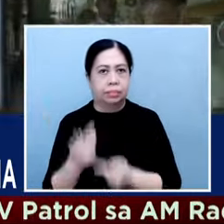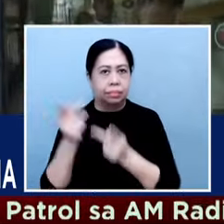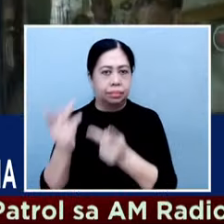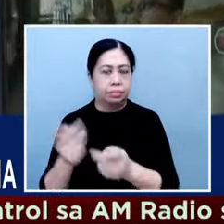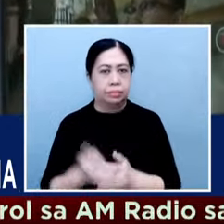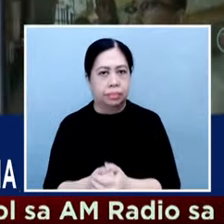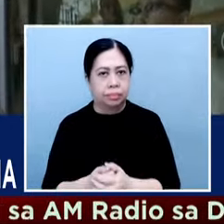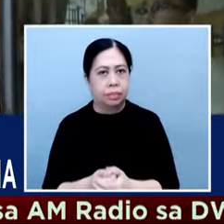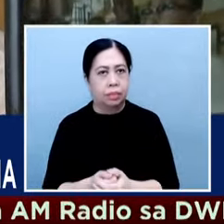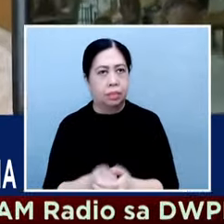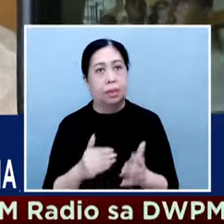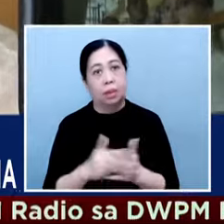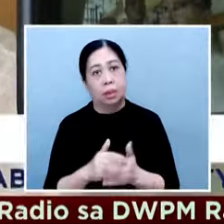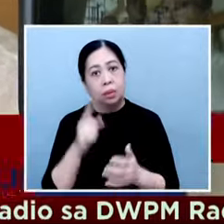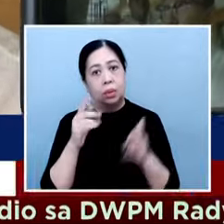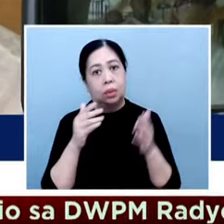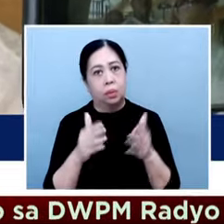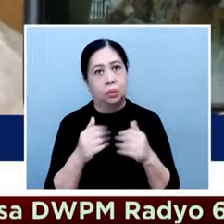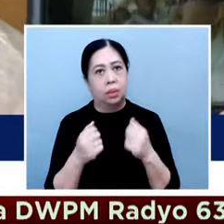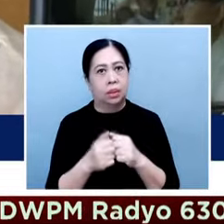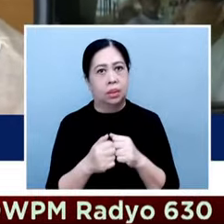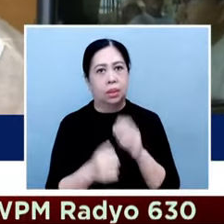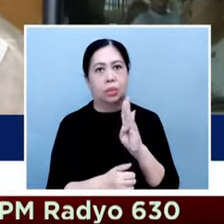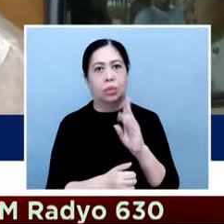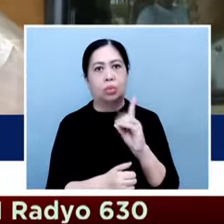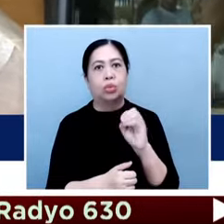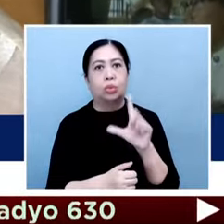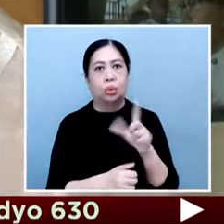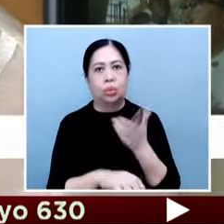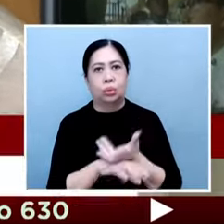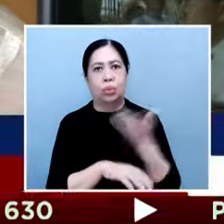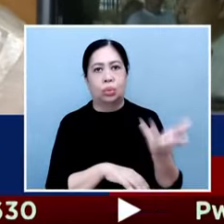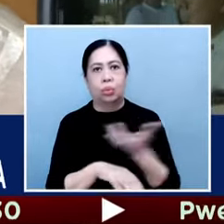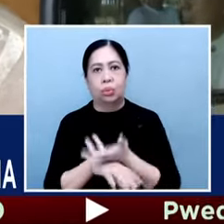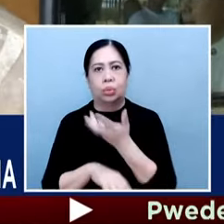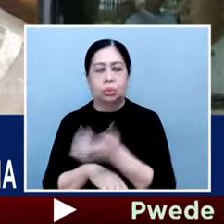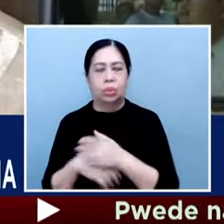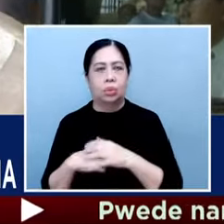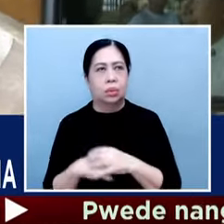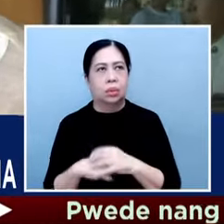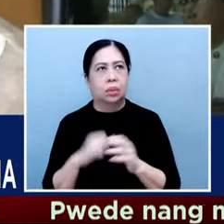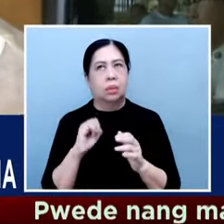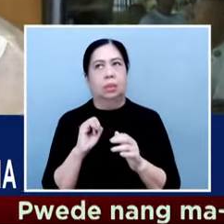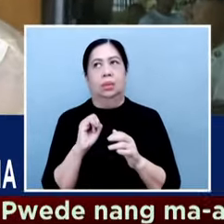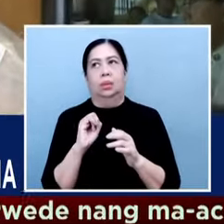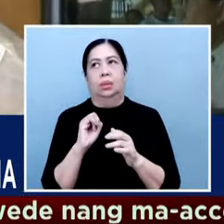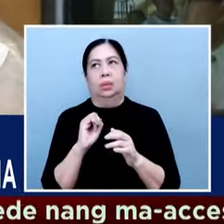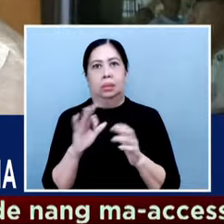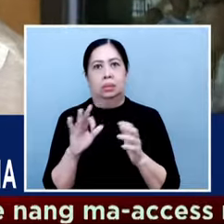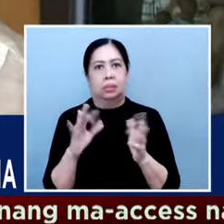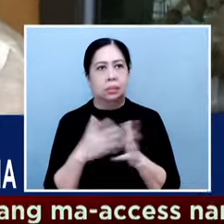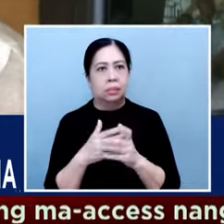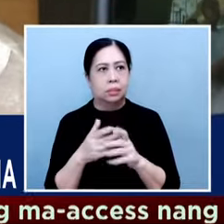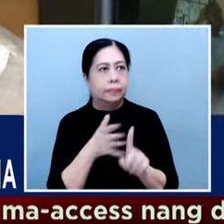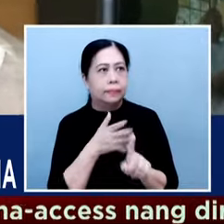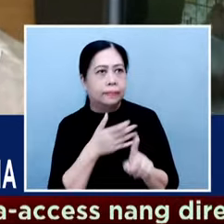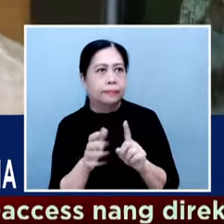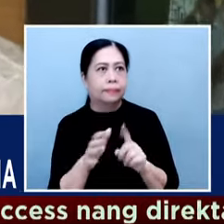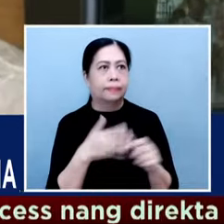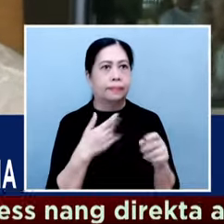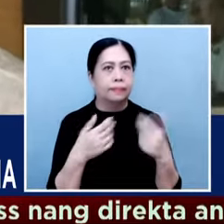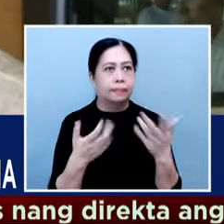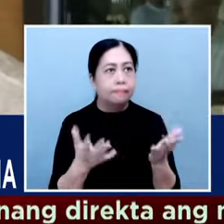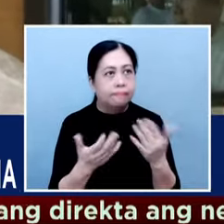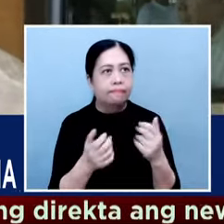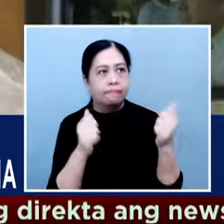Isang paraan na naman ito ng pambubudol sa taong bayan. Kasi kapag ganun, iniimpluensyahan sila para